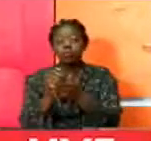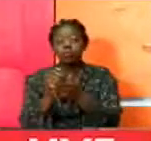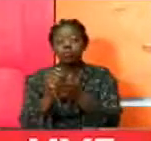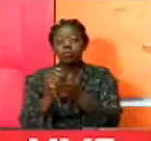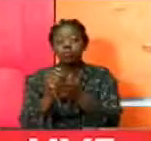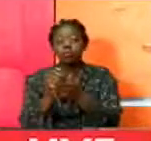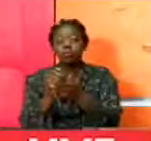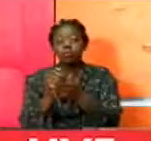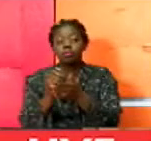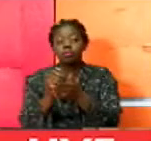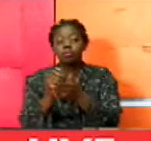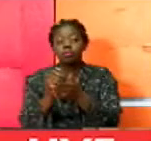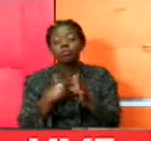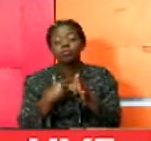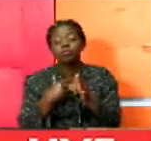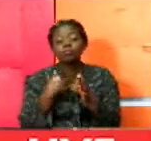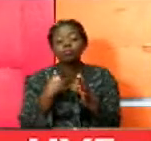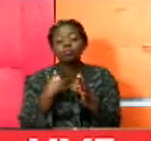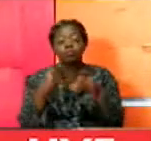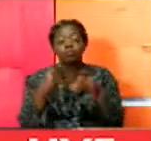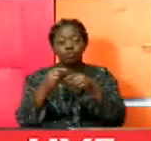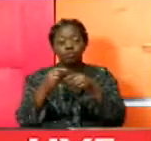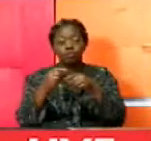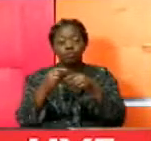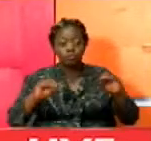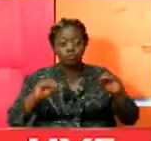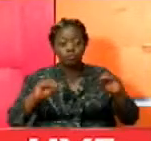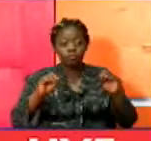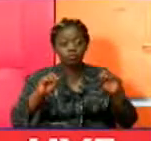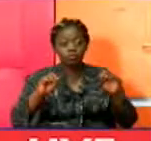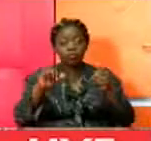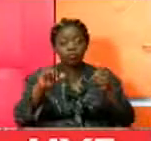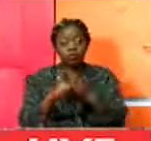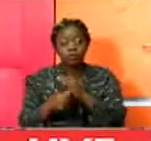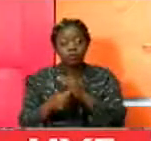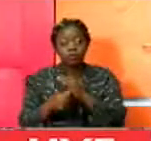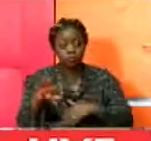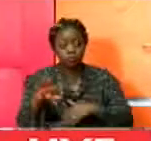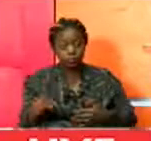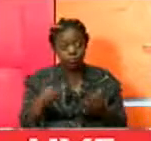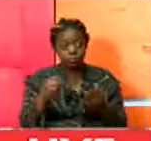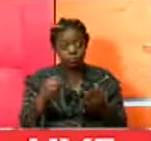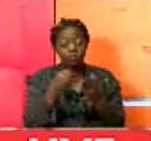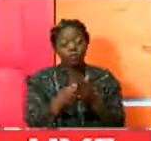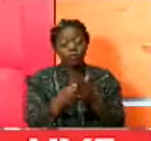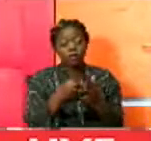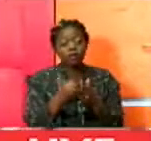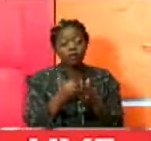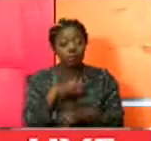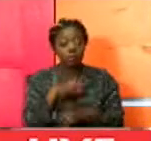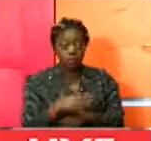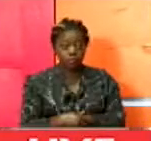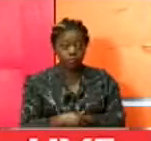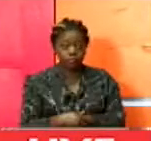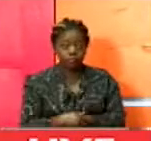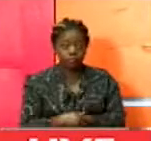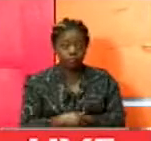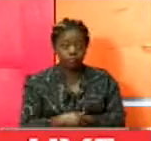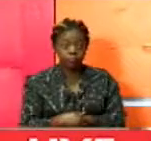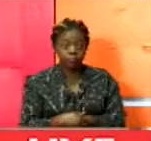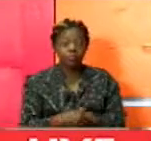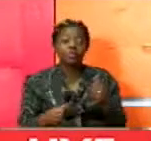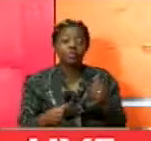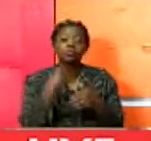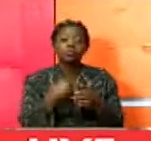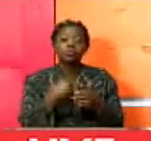obuziriko nga baagala okwongera okubabangula ku nsonga eno. Essente zino ze baatusedde zirina